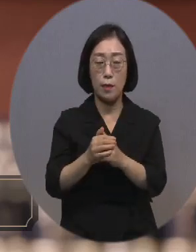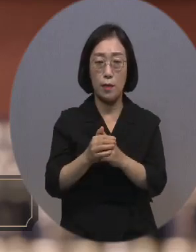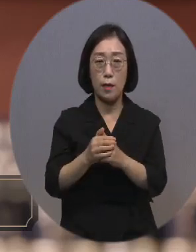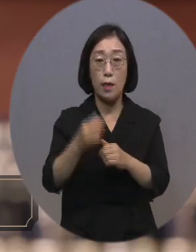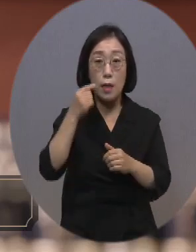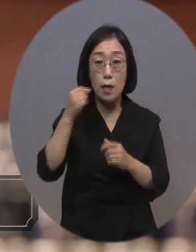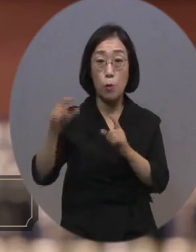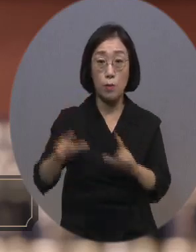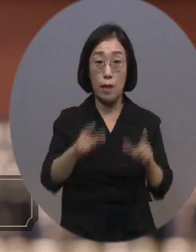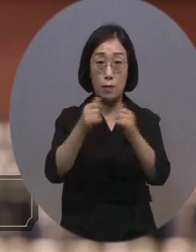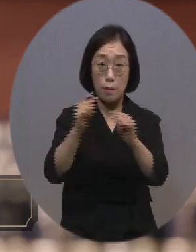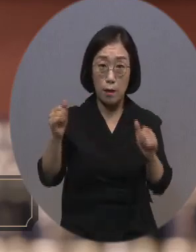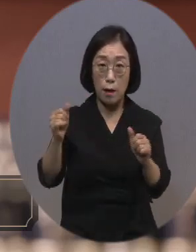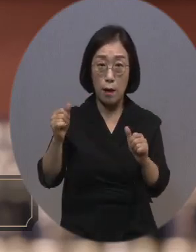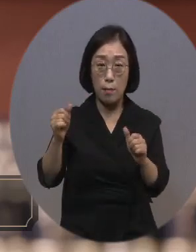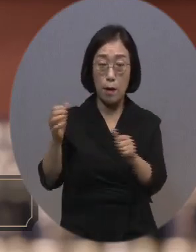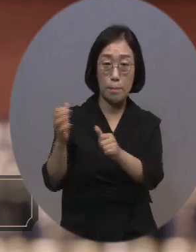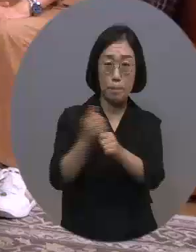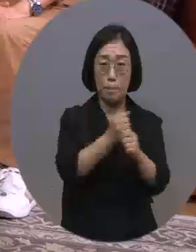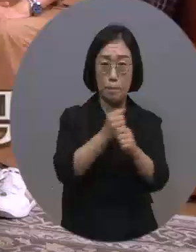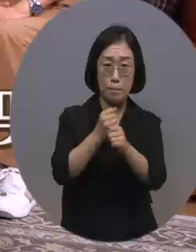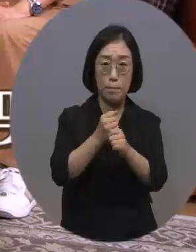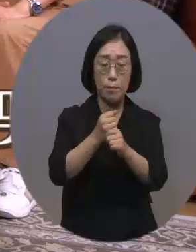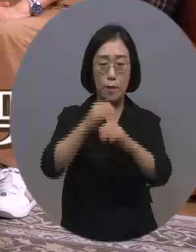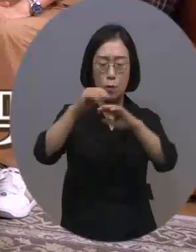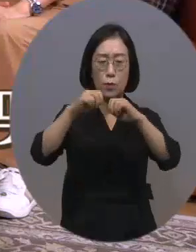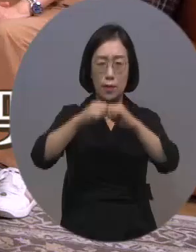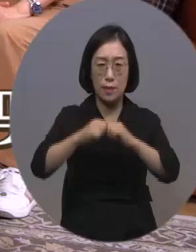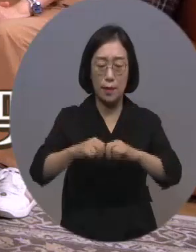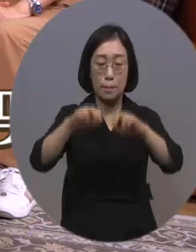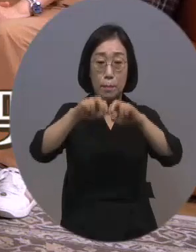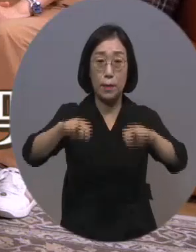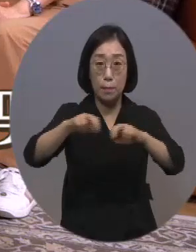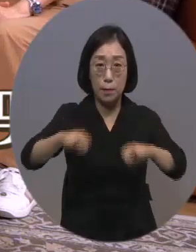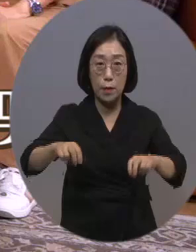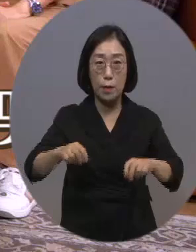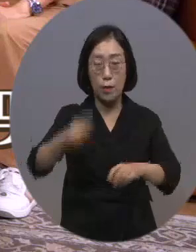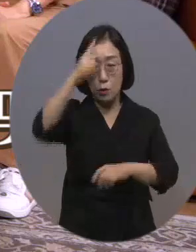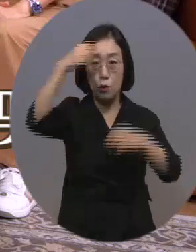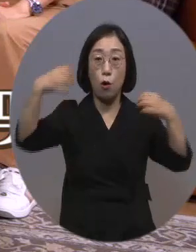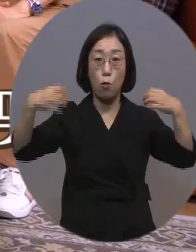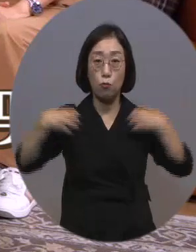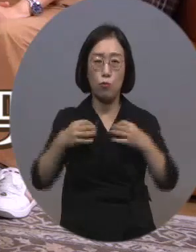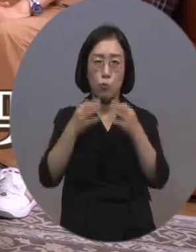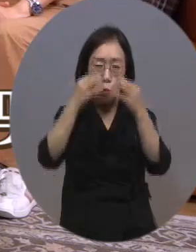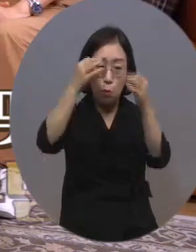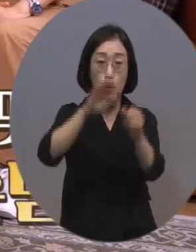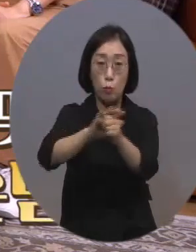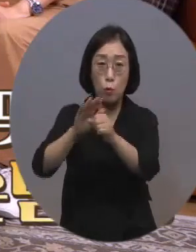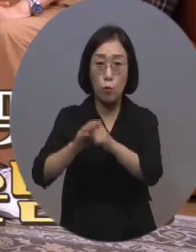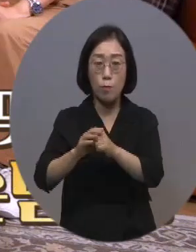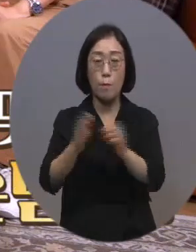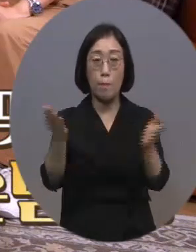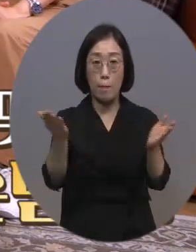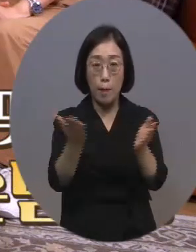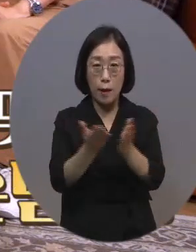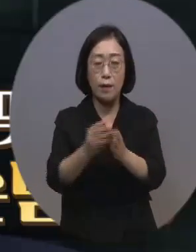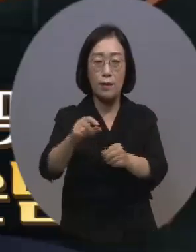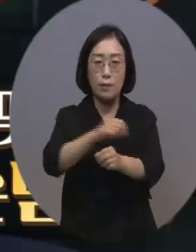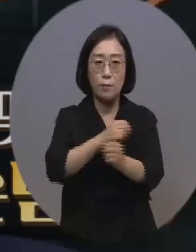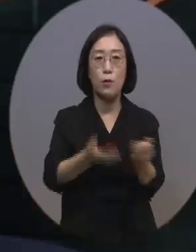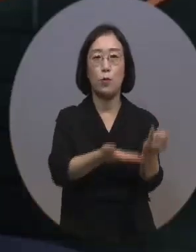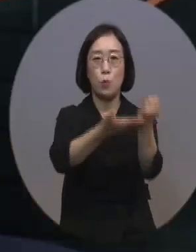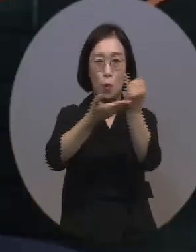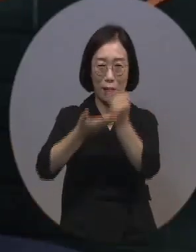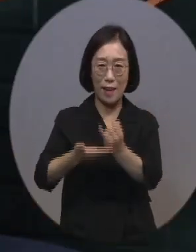관련해서는 정부가 조사한 게 이번이 처음이었는데요. 북한 인권 개선을 위한 정부의 노력에 발맞춰서 오늘은 좀 특별한 분을 모셨습니다.